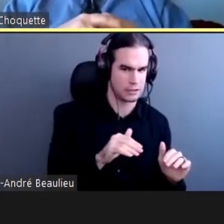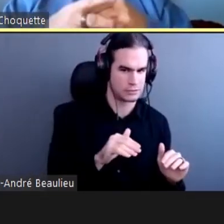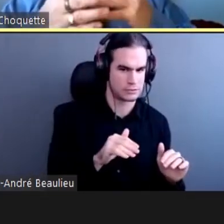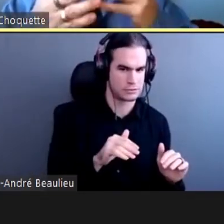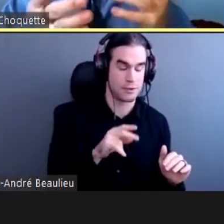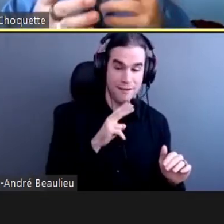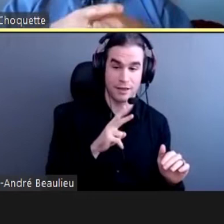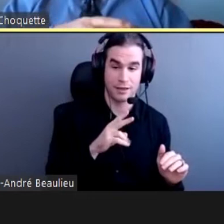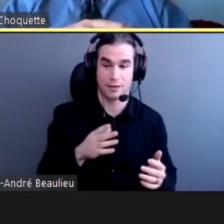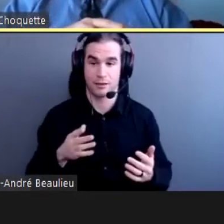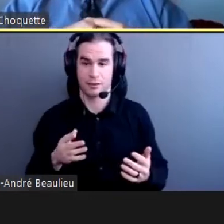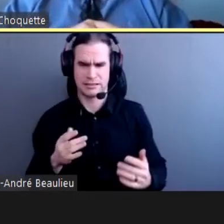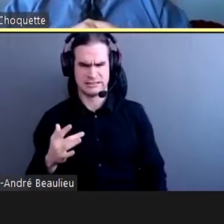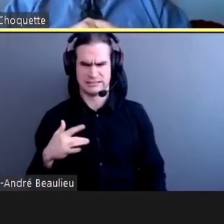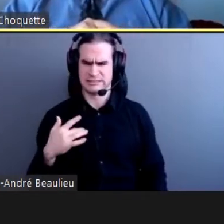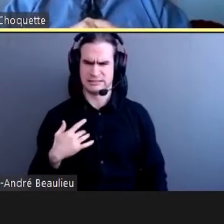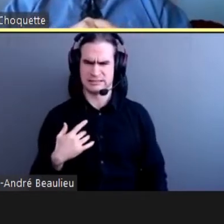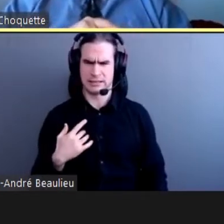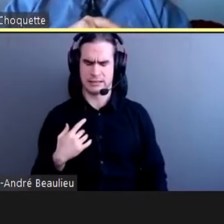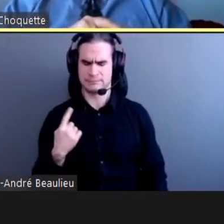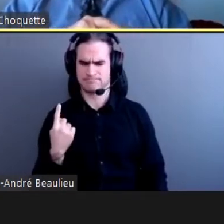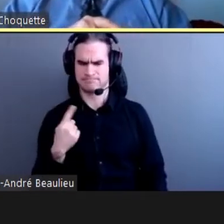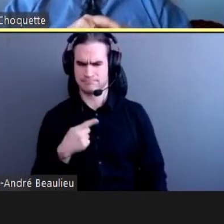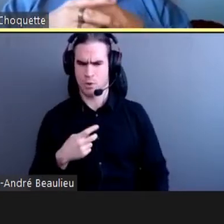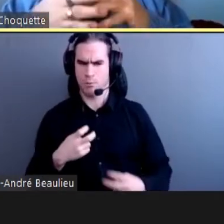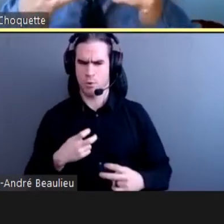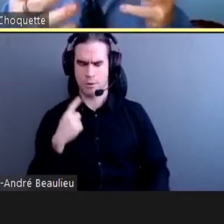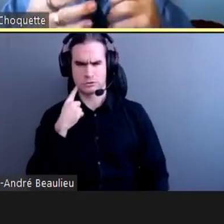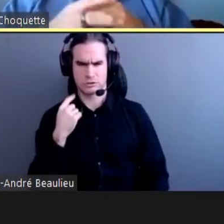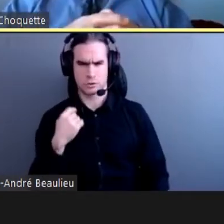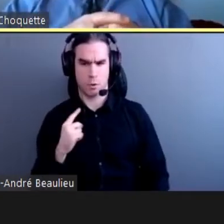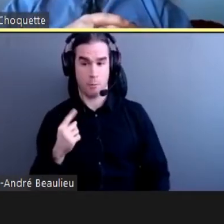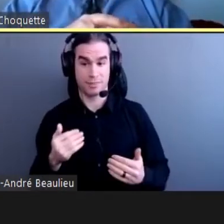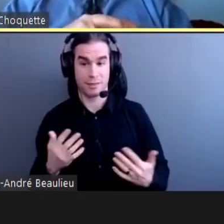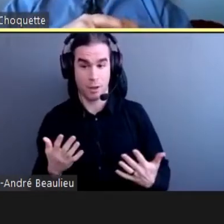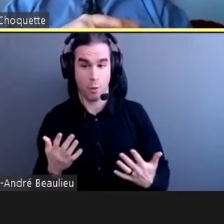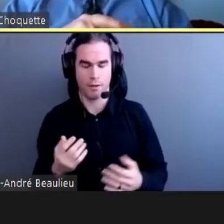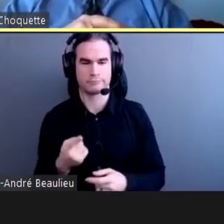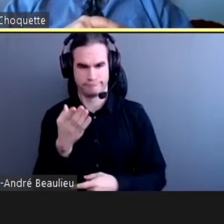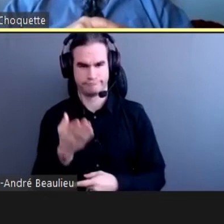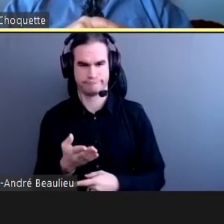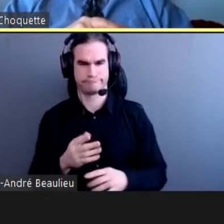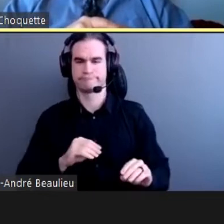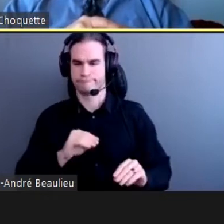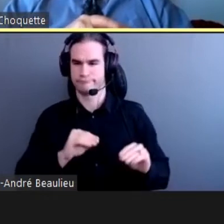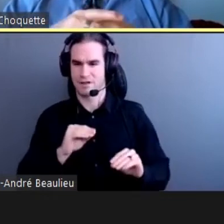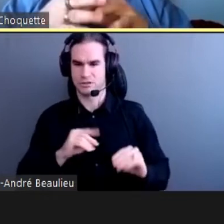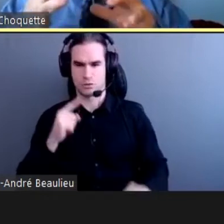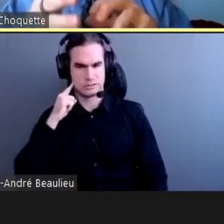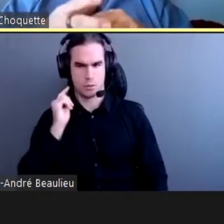étape, quand on soupçonne que quelqu'un a un problème d'audition, c'est passer une évaluation de son audition.